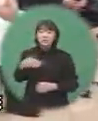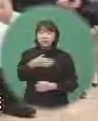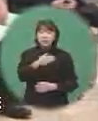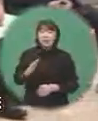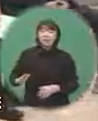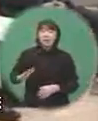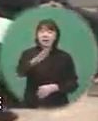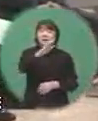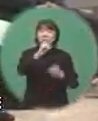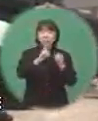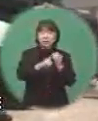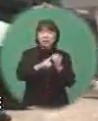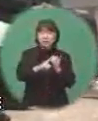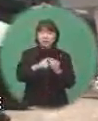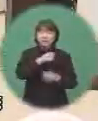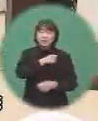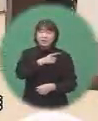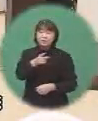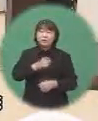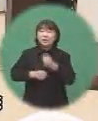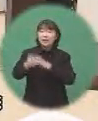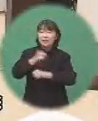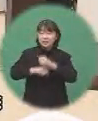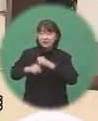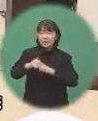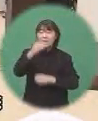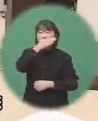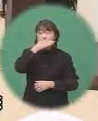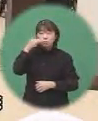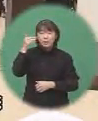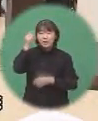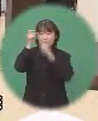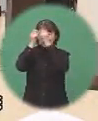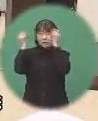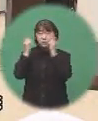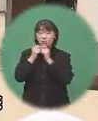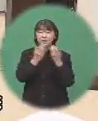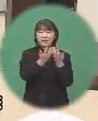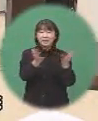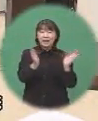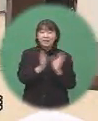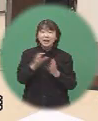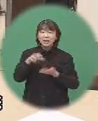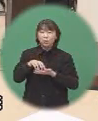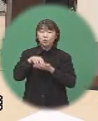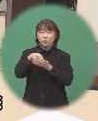組み、顕著な業績を上げている個人や団体などを表彰しています。